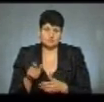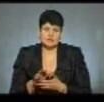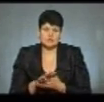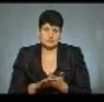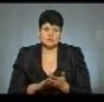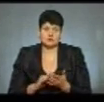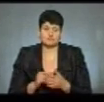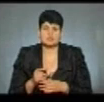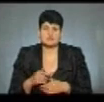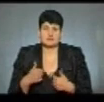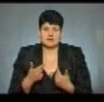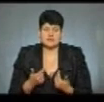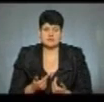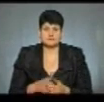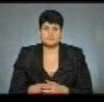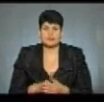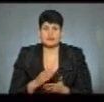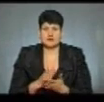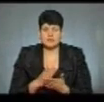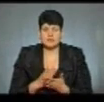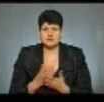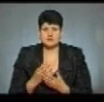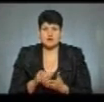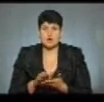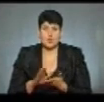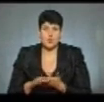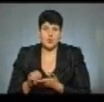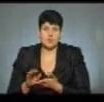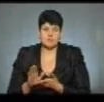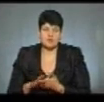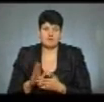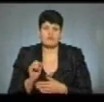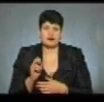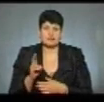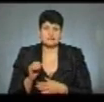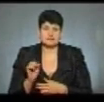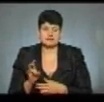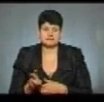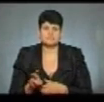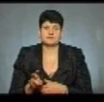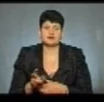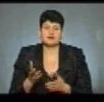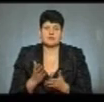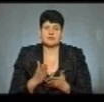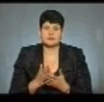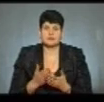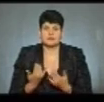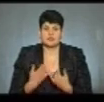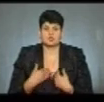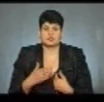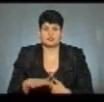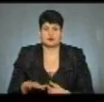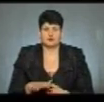продовжує звертатися. Ну і крім того, йде якийсь певний і облік вакцинованих, і облік вакцини, яка є на нашій